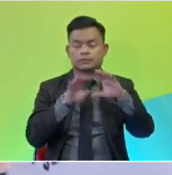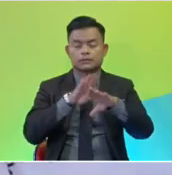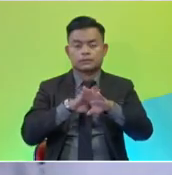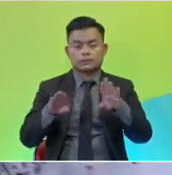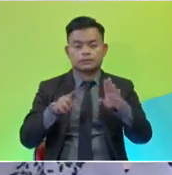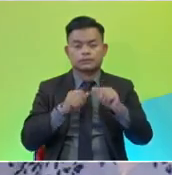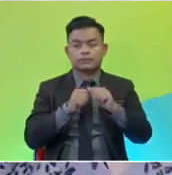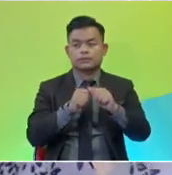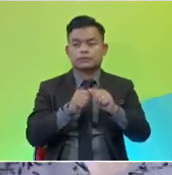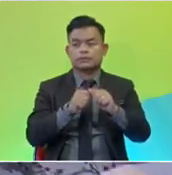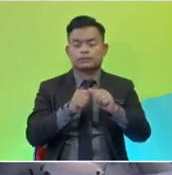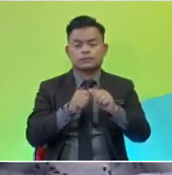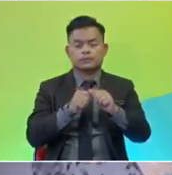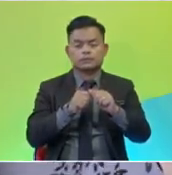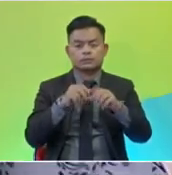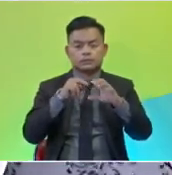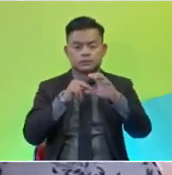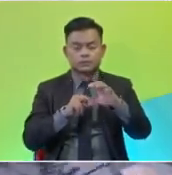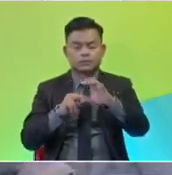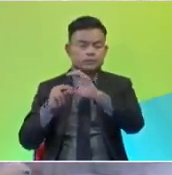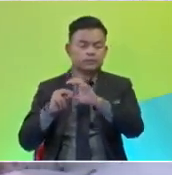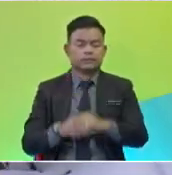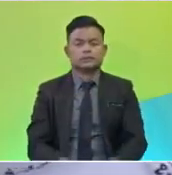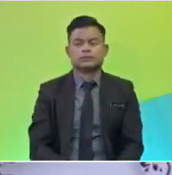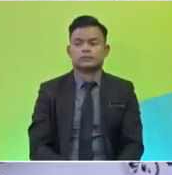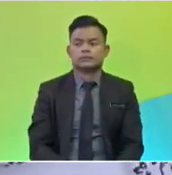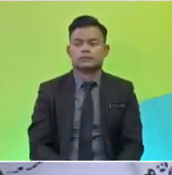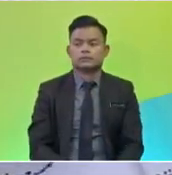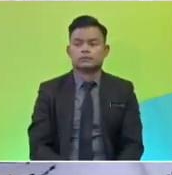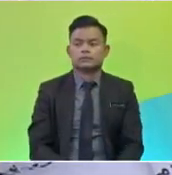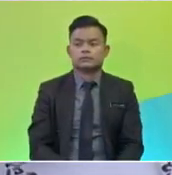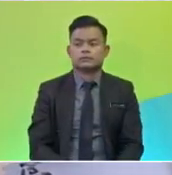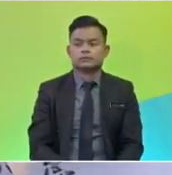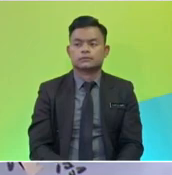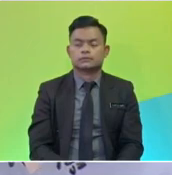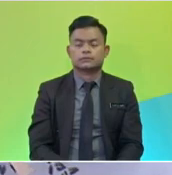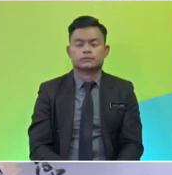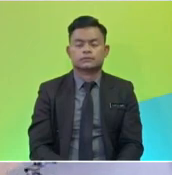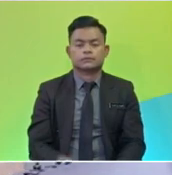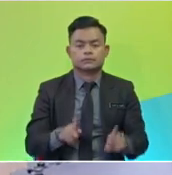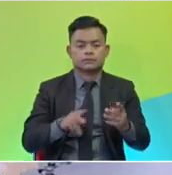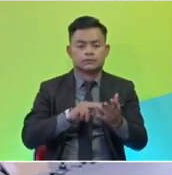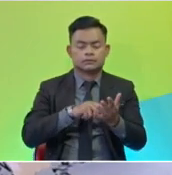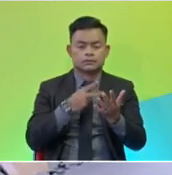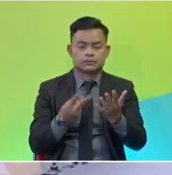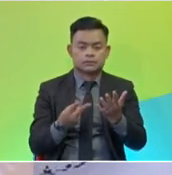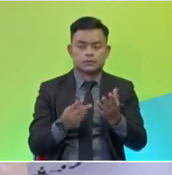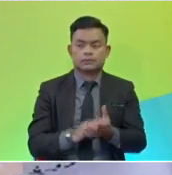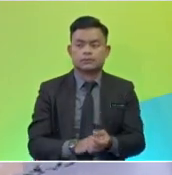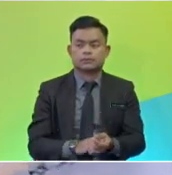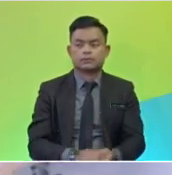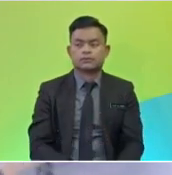giliran seronok kan bergayut kan okey jadi memang seronok Cikgu seronok kalau jatuh dah